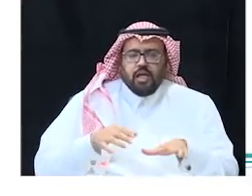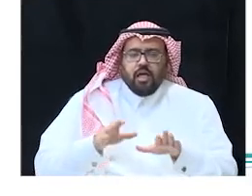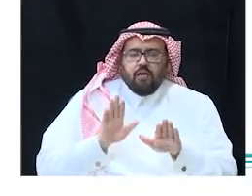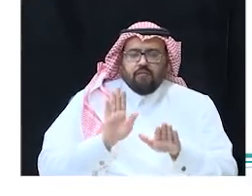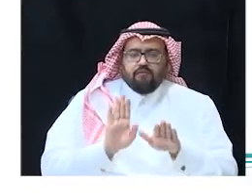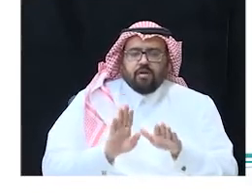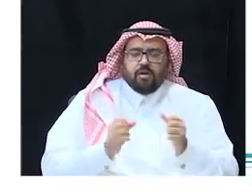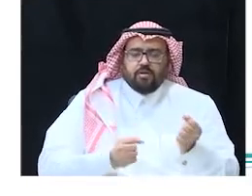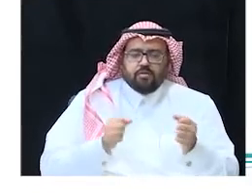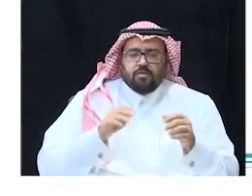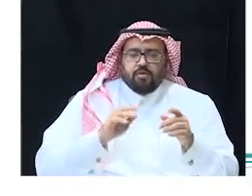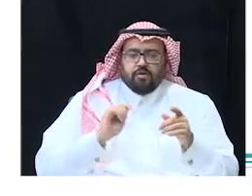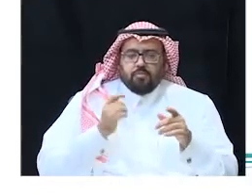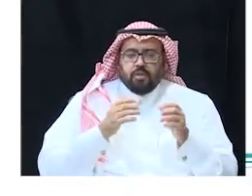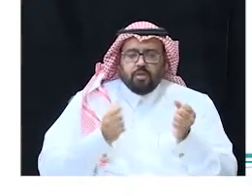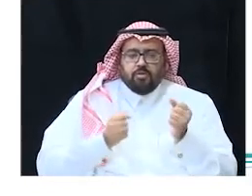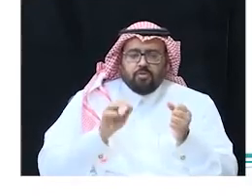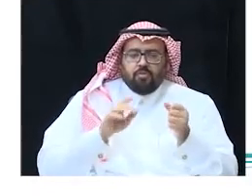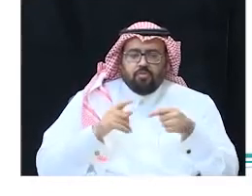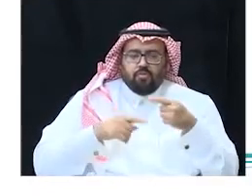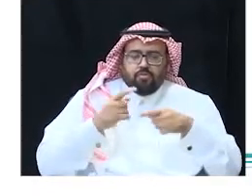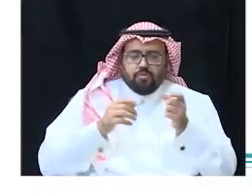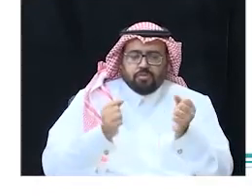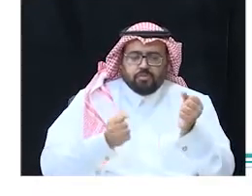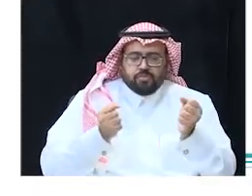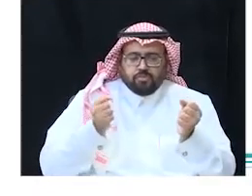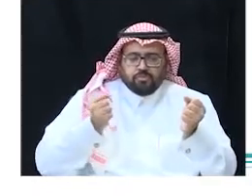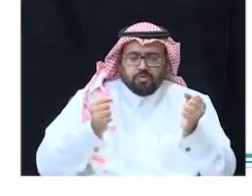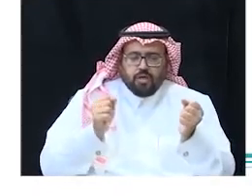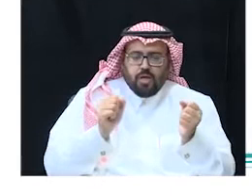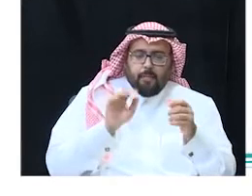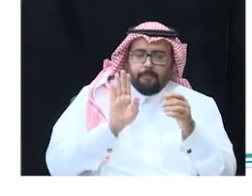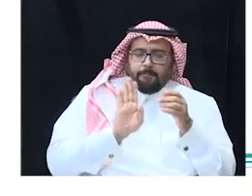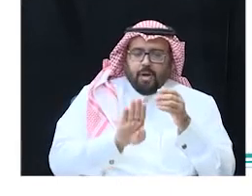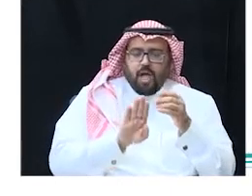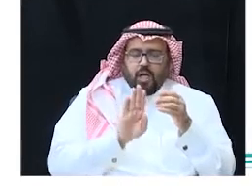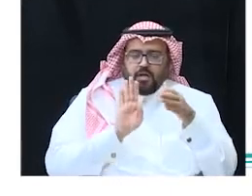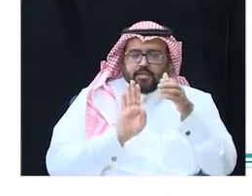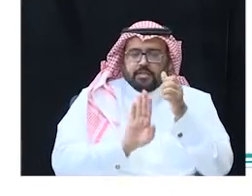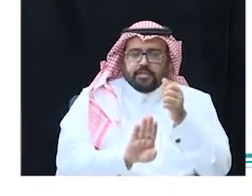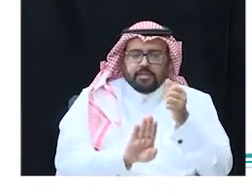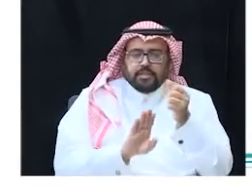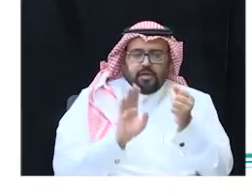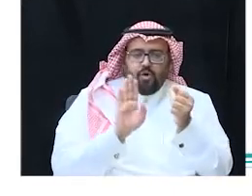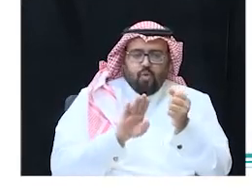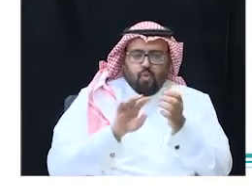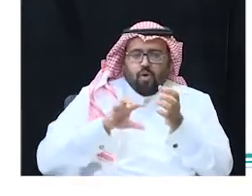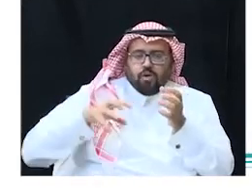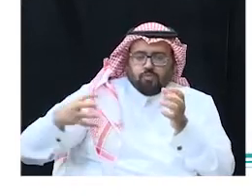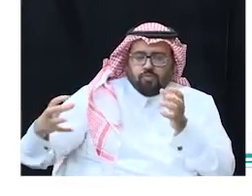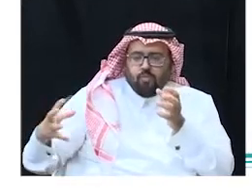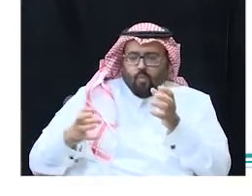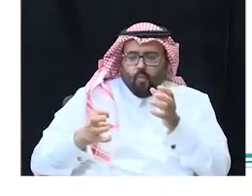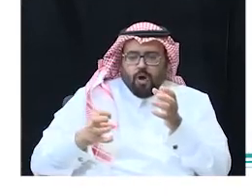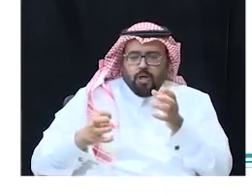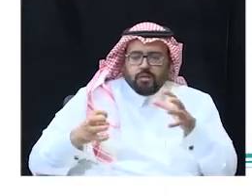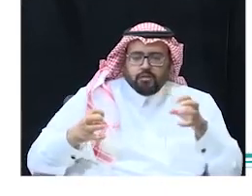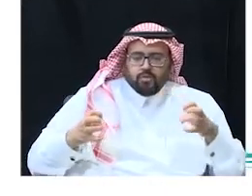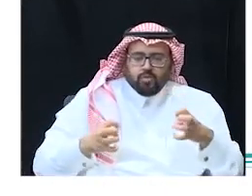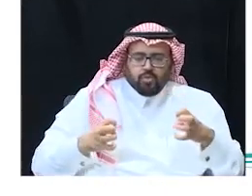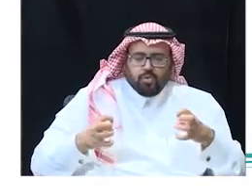أيضا في السيارة؟ إذا أراد والدي أن يوقف السيارة فماذا